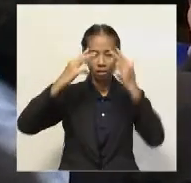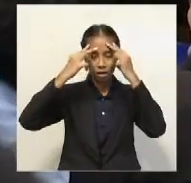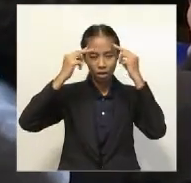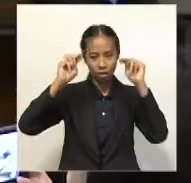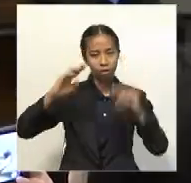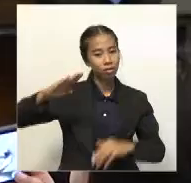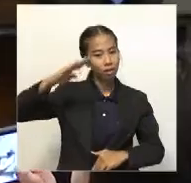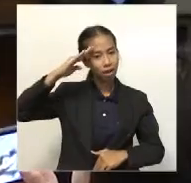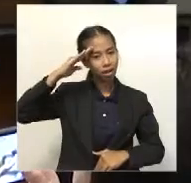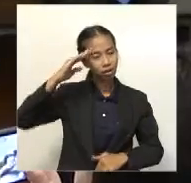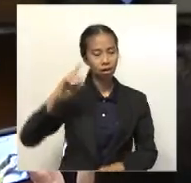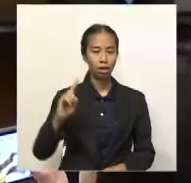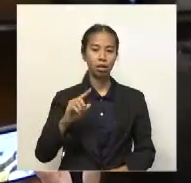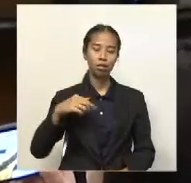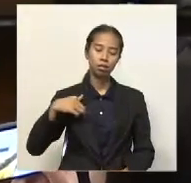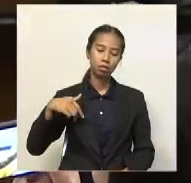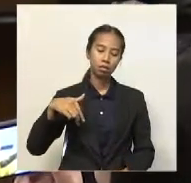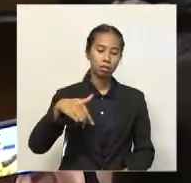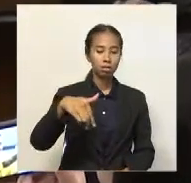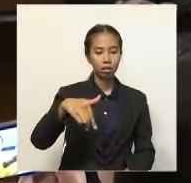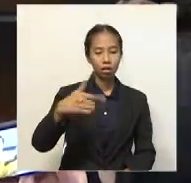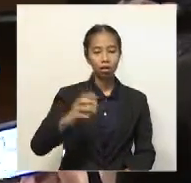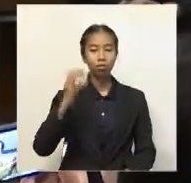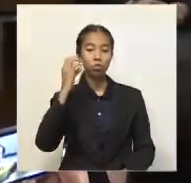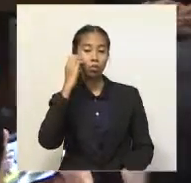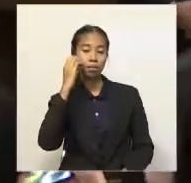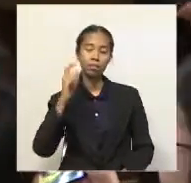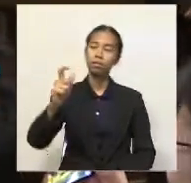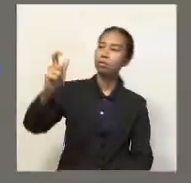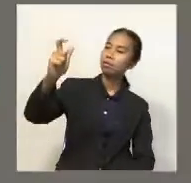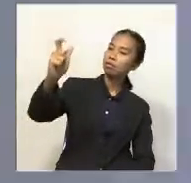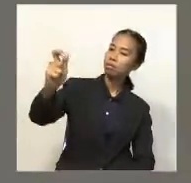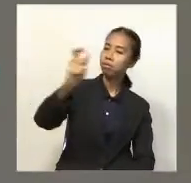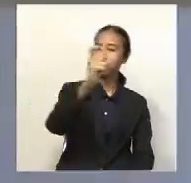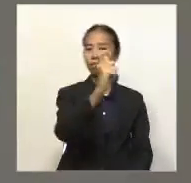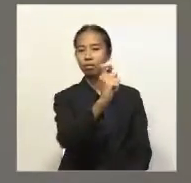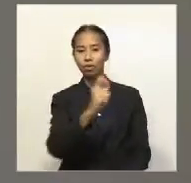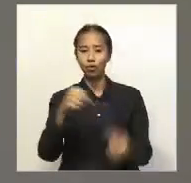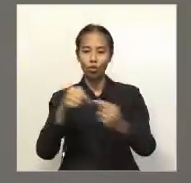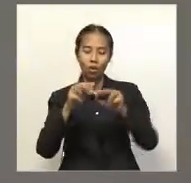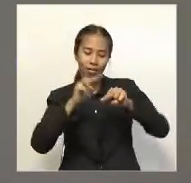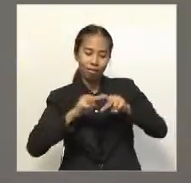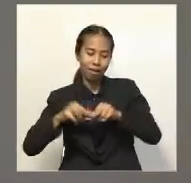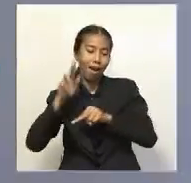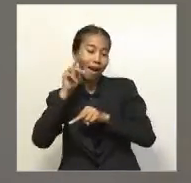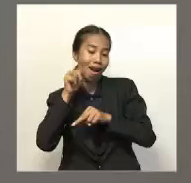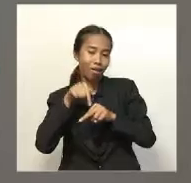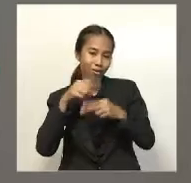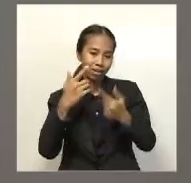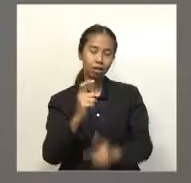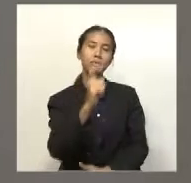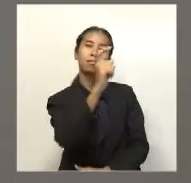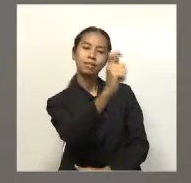นตรีที่เดินเข้ามาพร้อมทั้งท่านเนี่ยหยิบโทรศัพท์ขึ้นมาถ่ายรูปเซลฟี่กับบรรดาสื่อมวลชนที่มารอทำข่าว